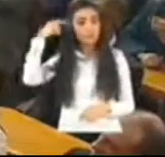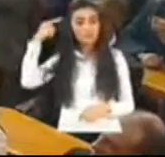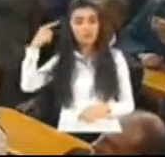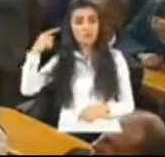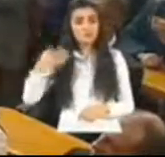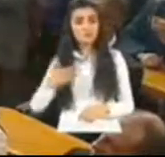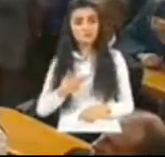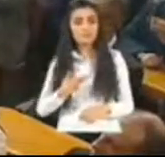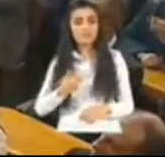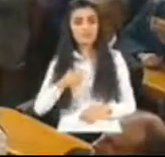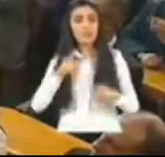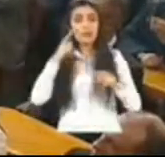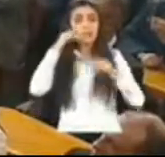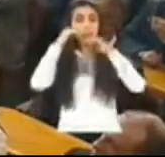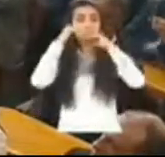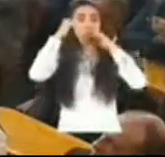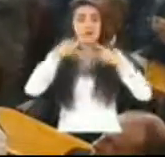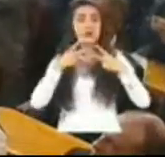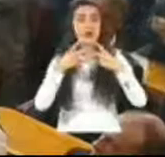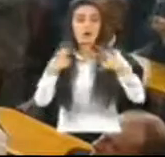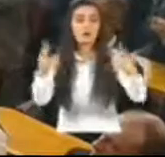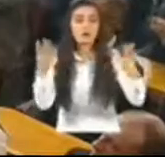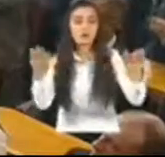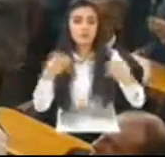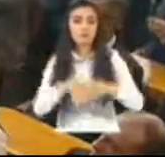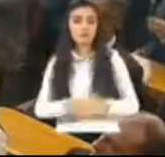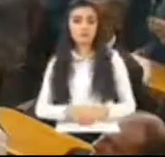düşüncelerimizi milletimizle paylaşıyoruz.